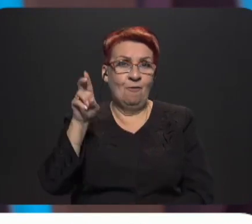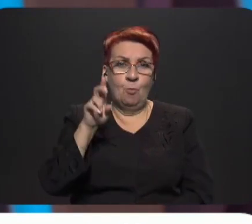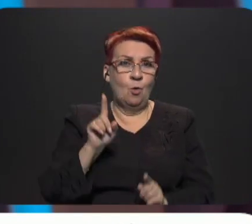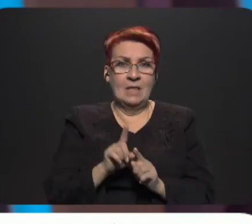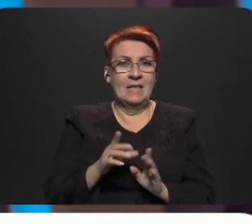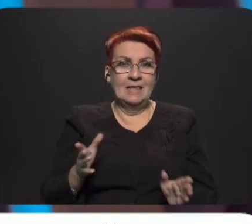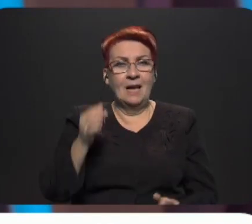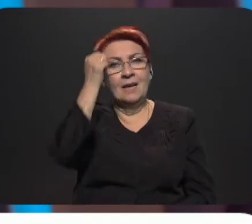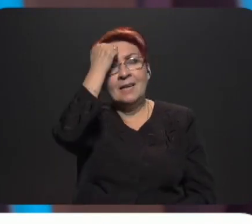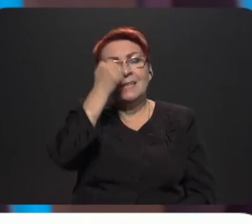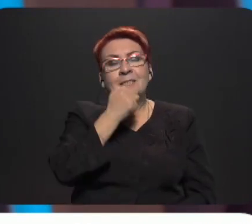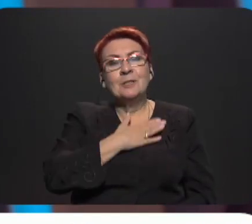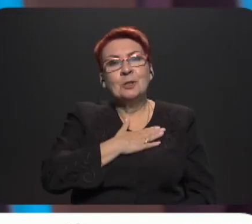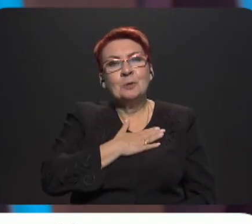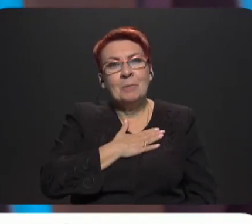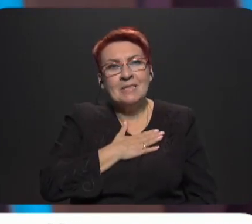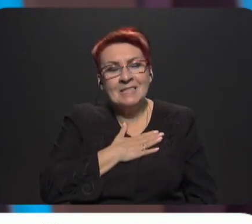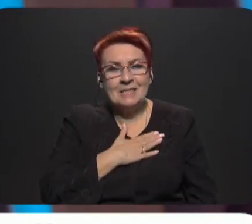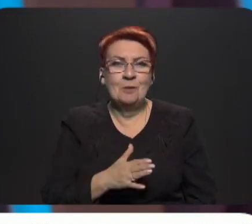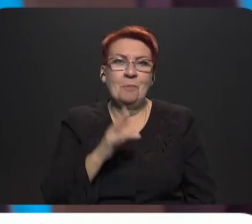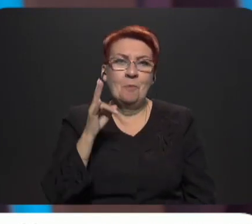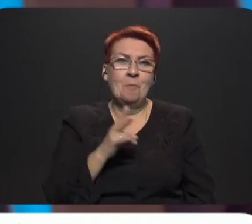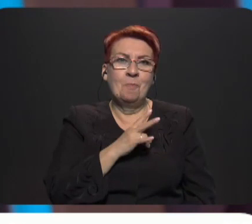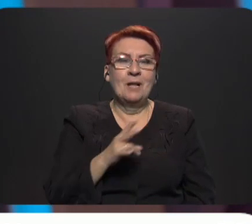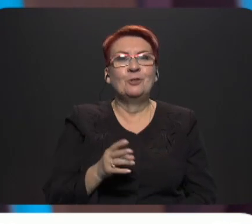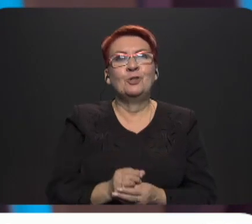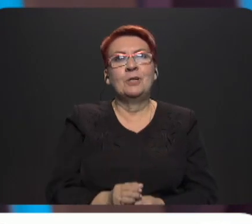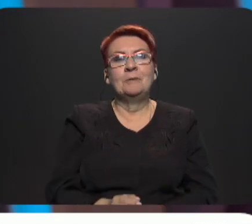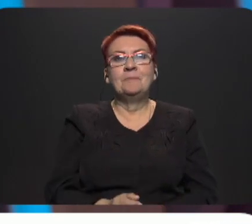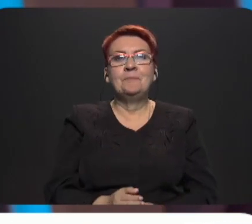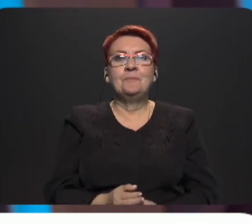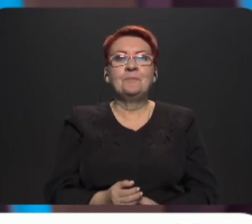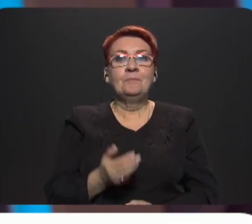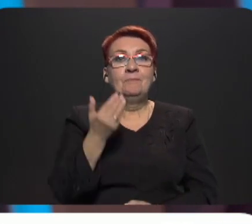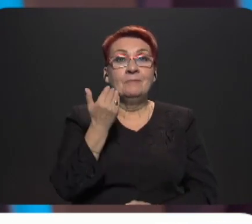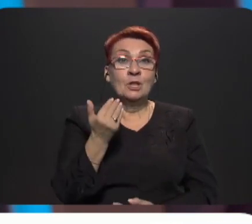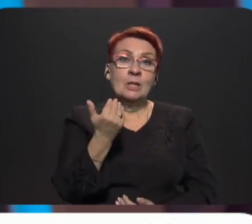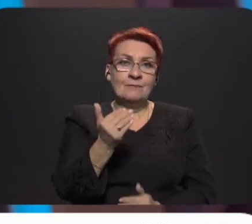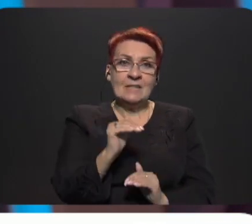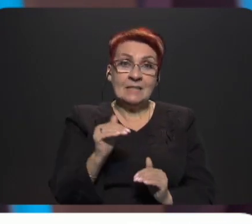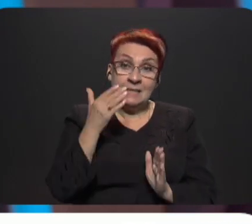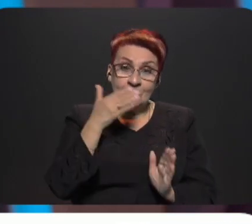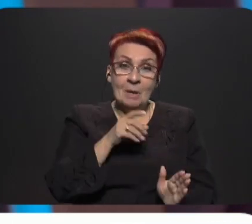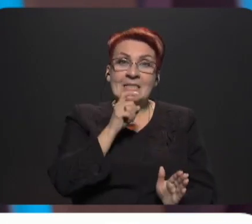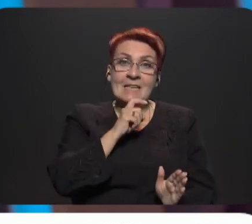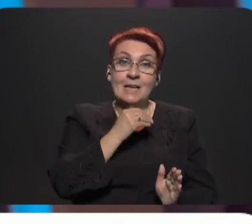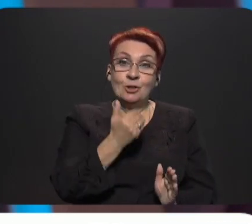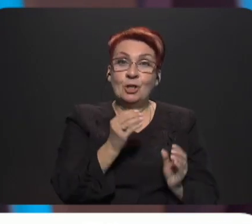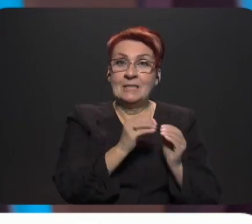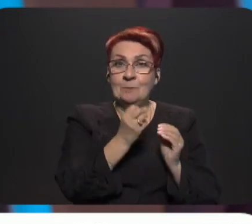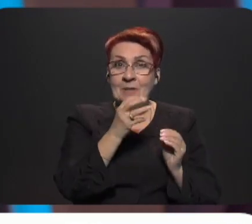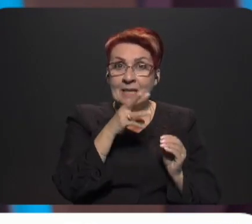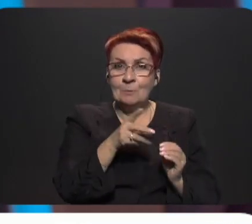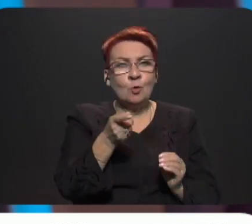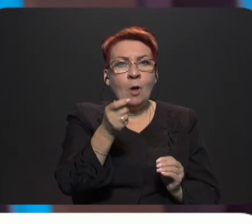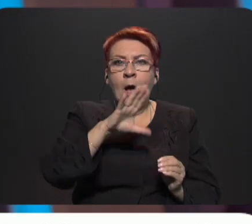так. Спасибо, поэтому соборуйтесь на здоровье. Ну а сейчас настало время ложить детей спать, и сказку им прочитает Анна Ковальчук.